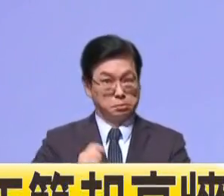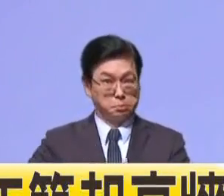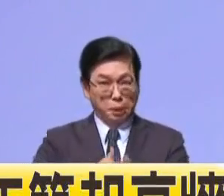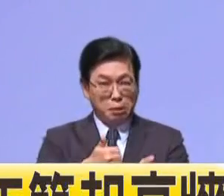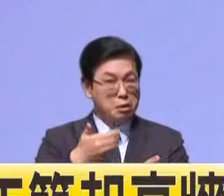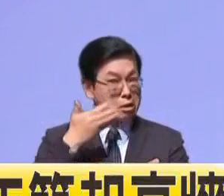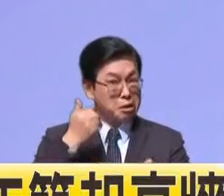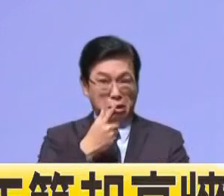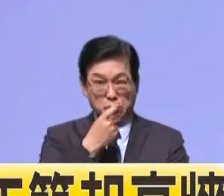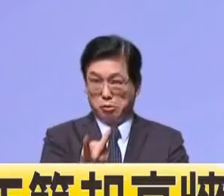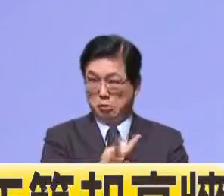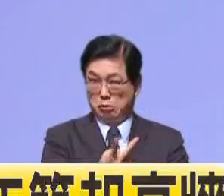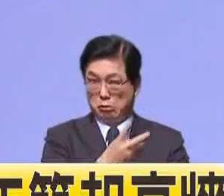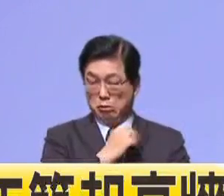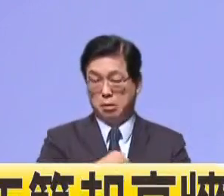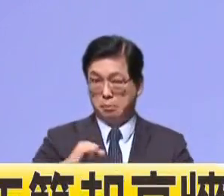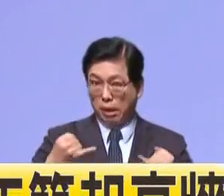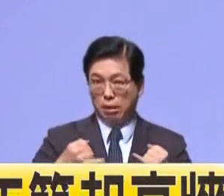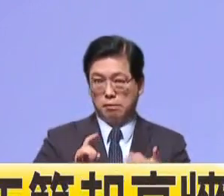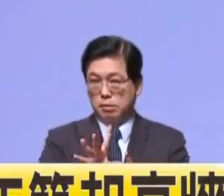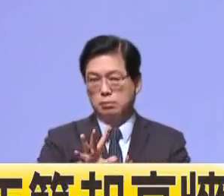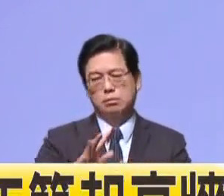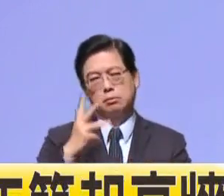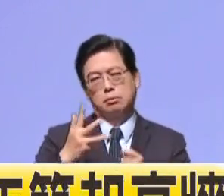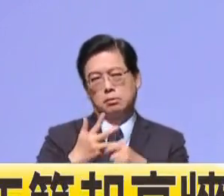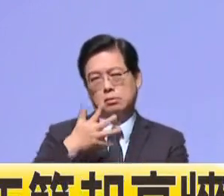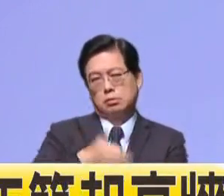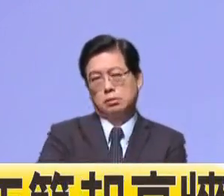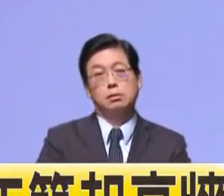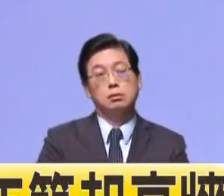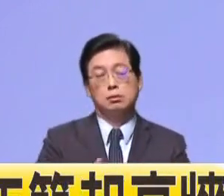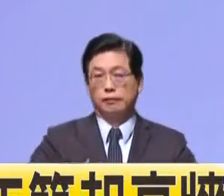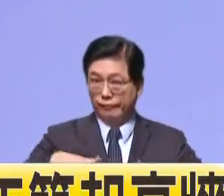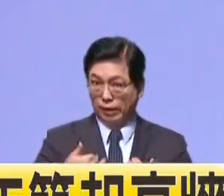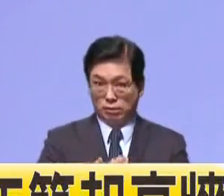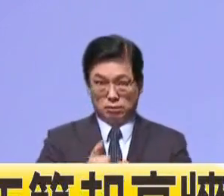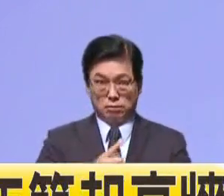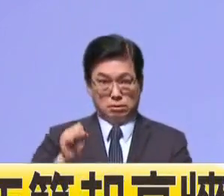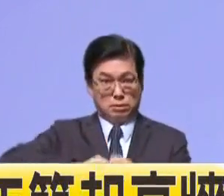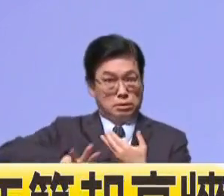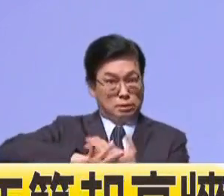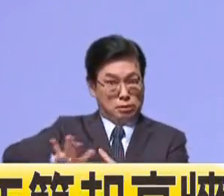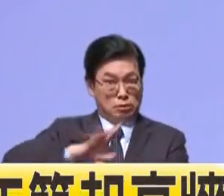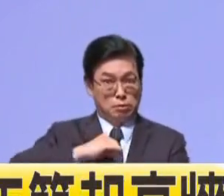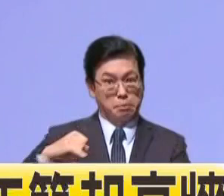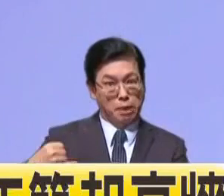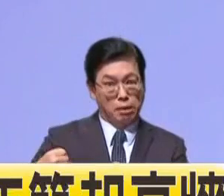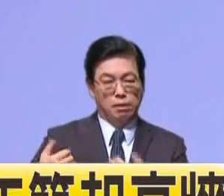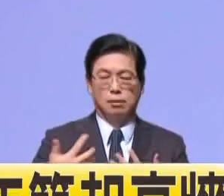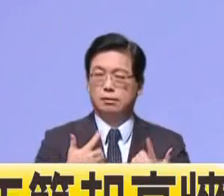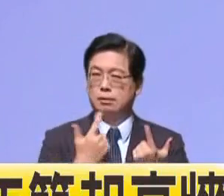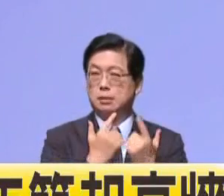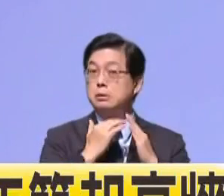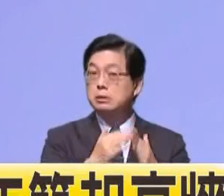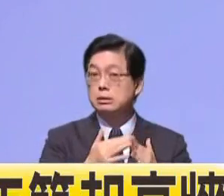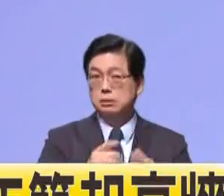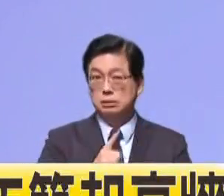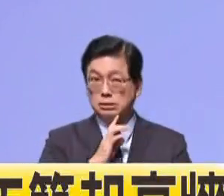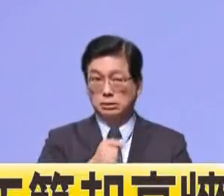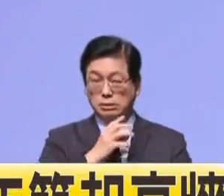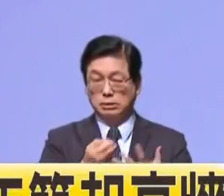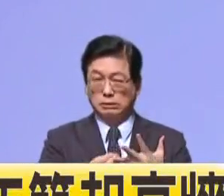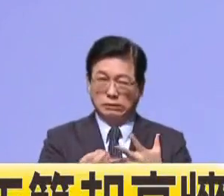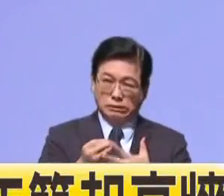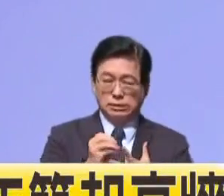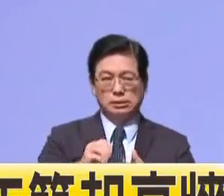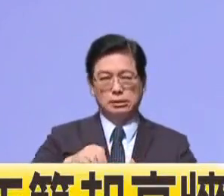倒蓝绿的高墙，不过八年过去了，他却筑起了另外一道墙，台北市民成了他向上爬